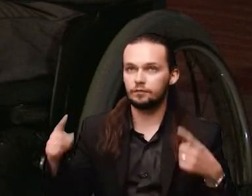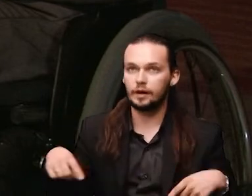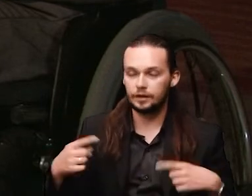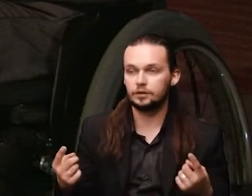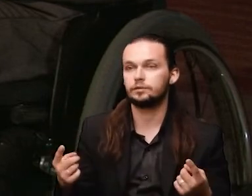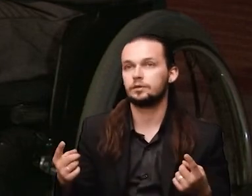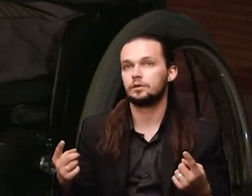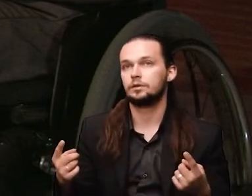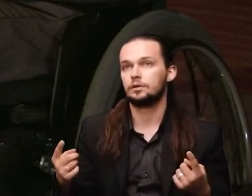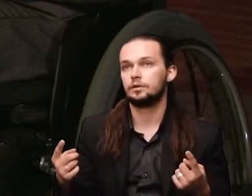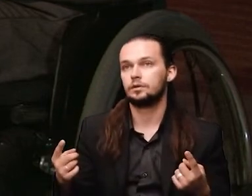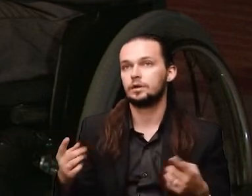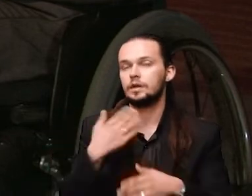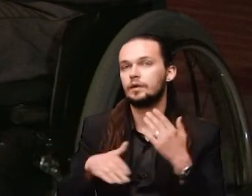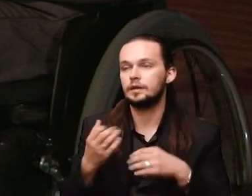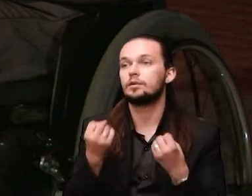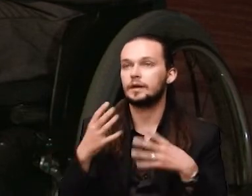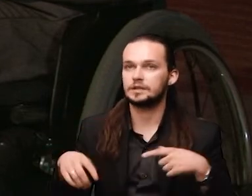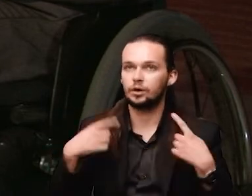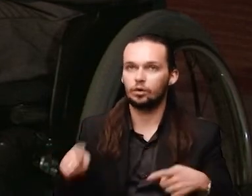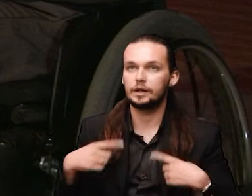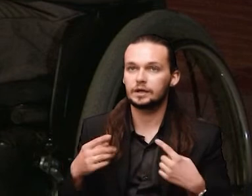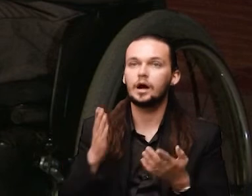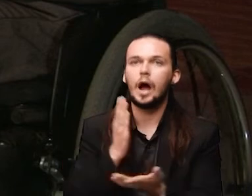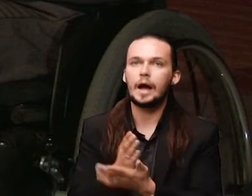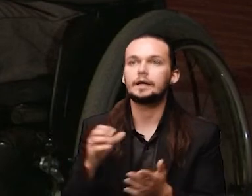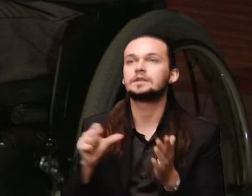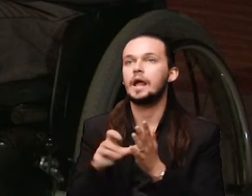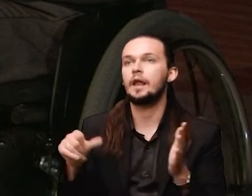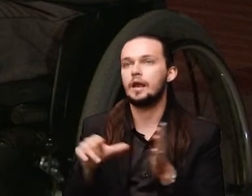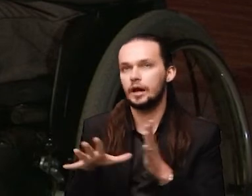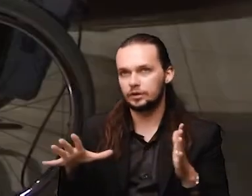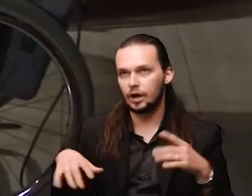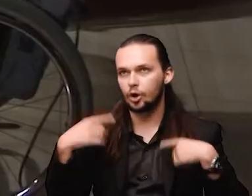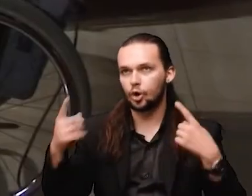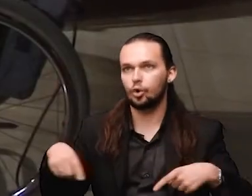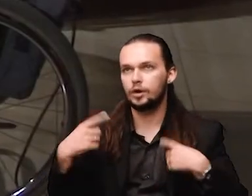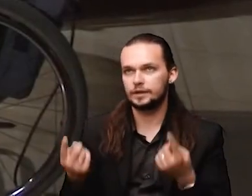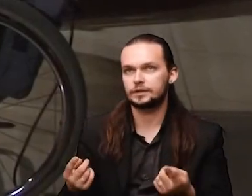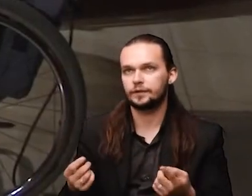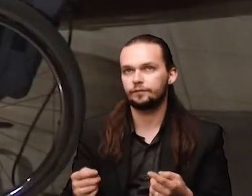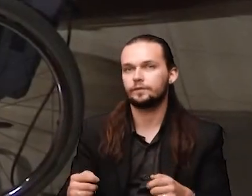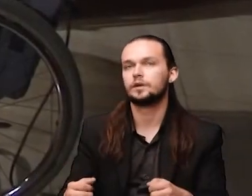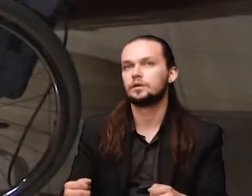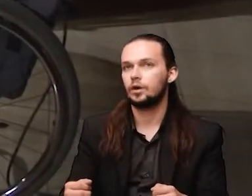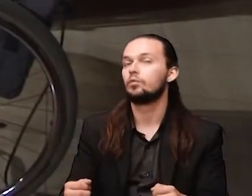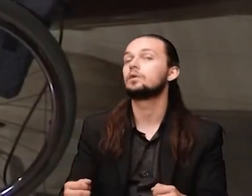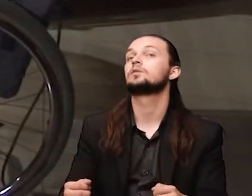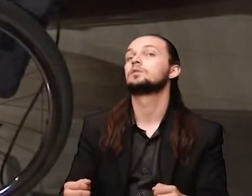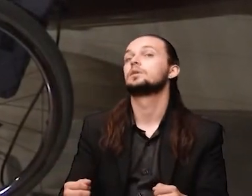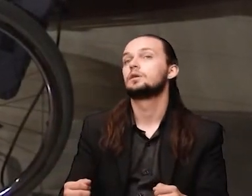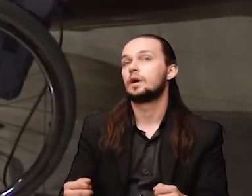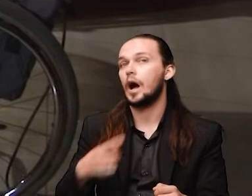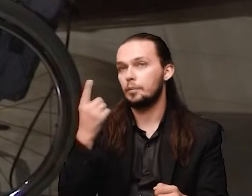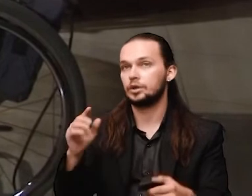Но у нас очень много инвалидов на электроколясках, которых не смогут пользоваться метро, а только наземным пассажирским транспортом. Вот его оборудовать надо, вот